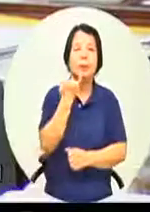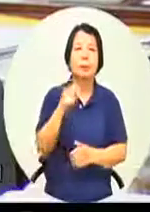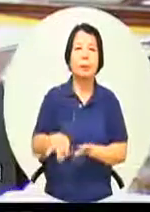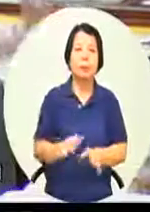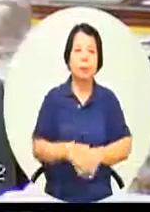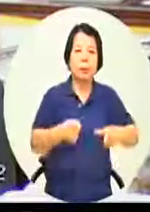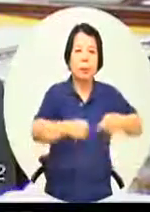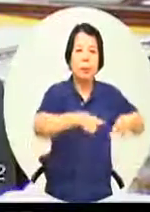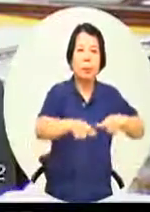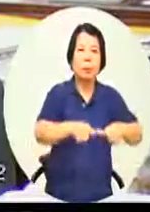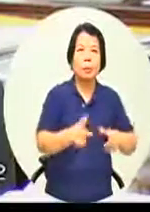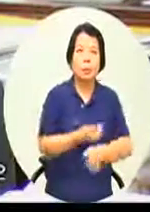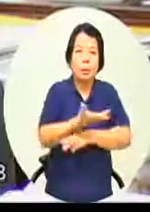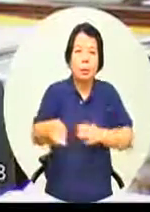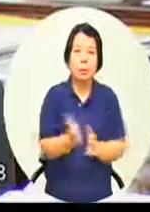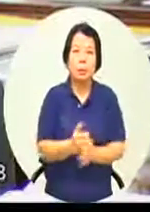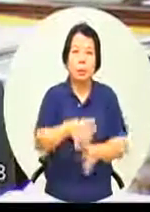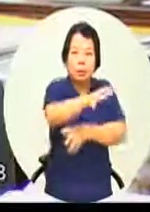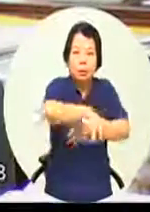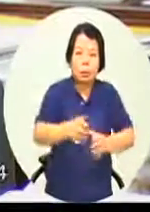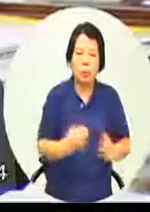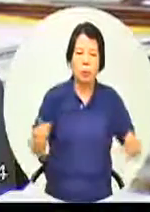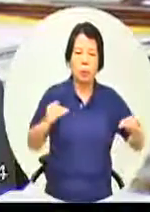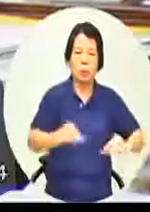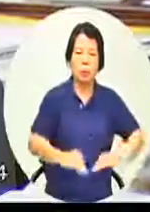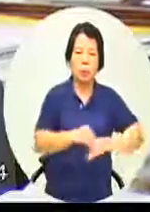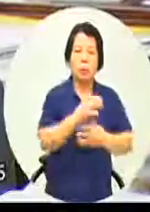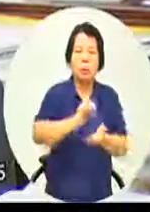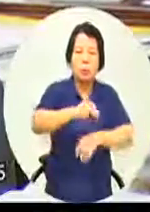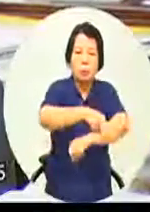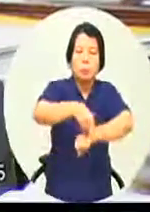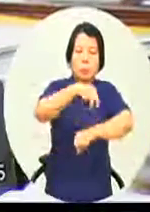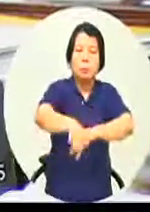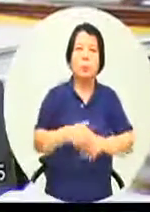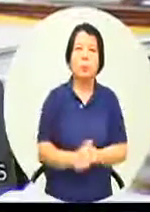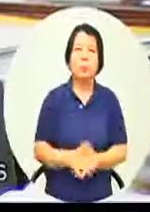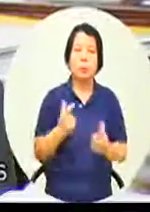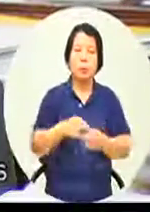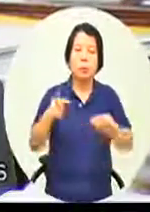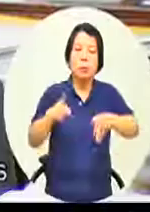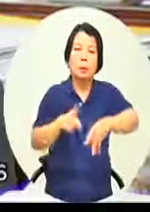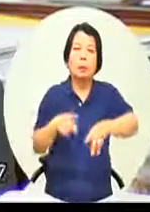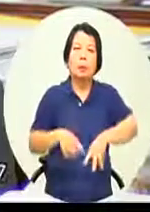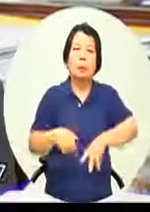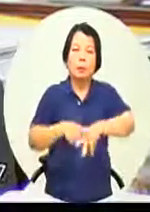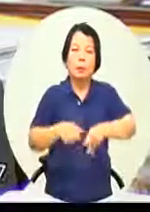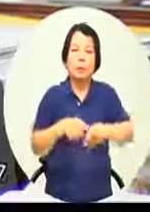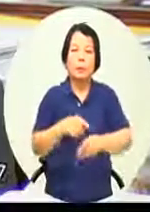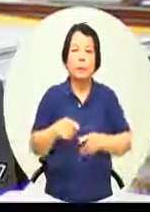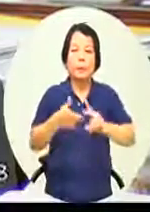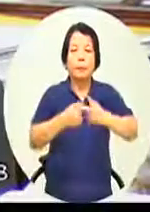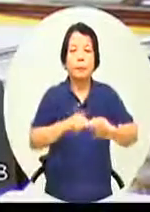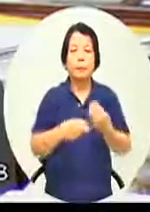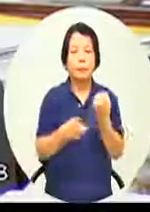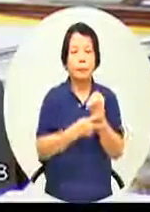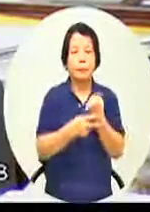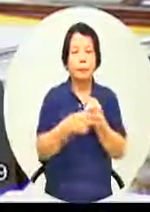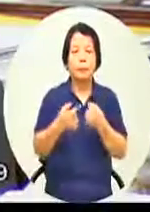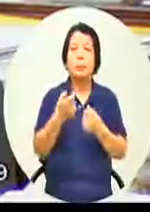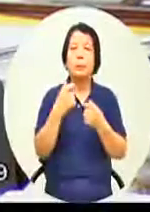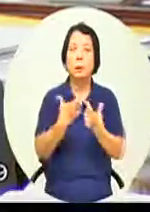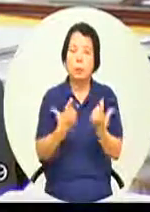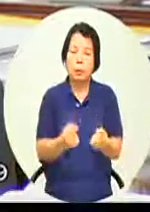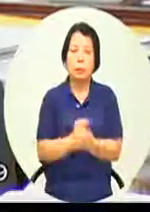园也是可以让它往下，然后可以做这样的设计，就像我们本河里的公园一样。那有没有思考